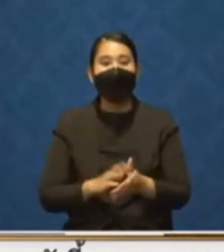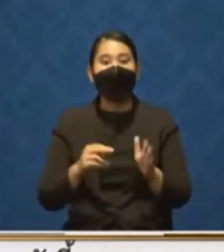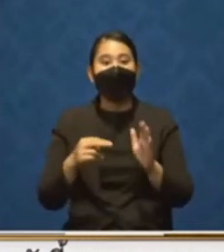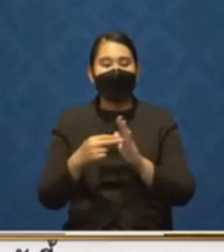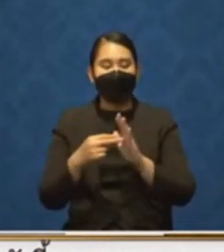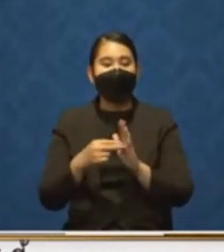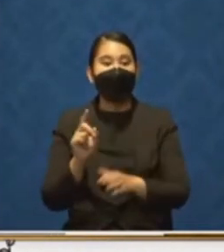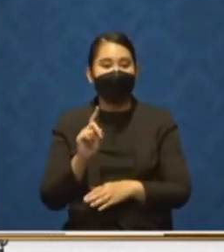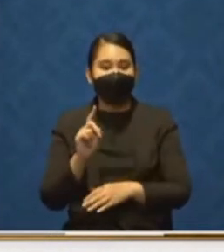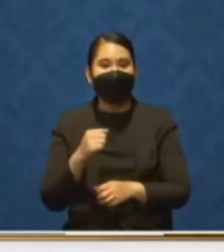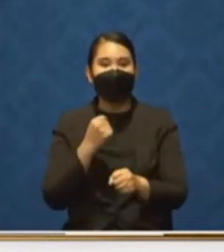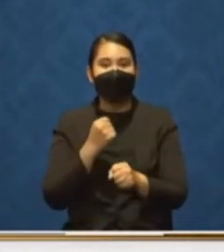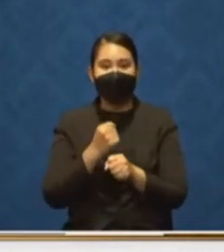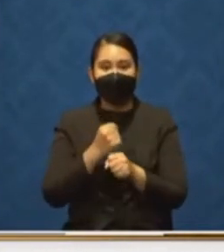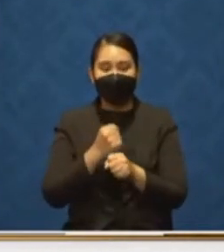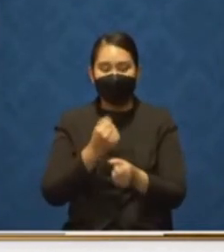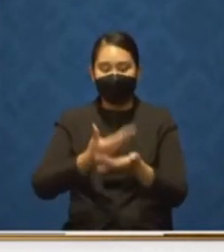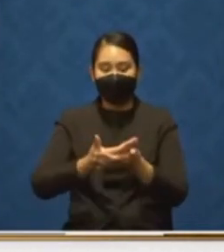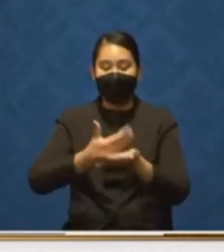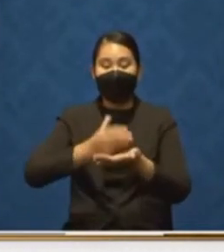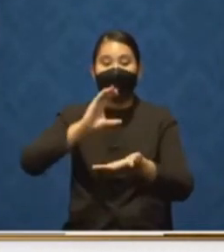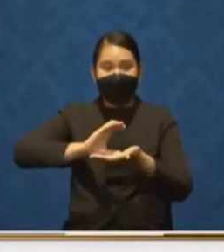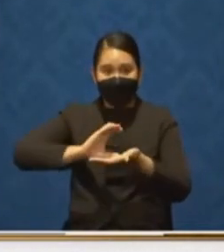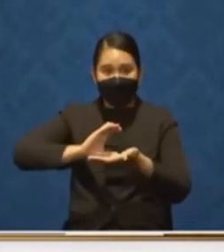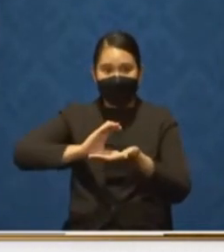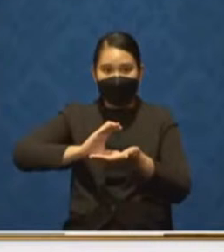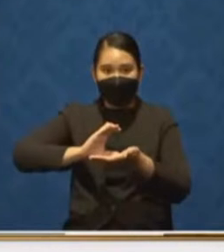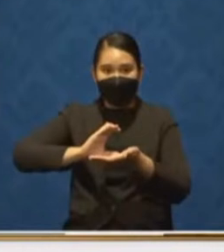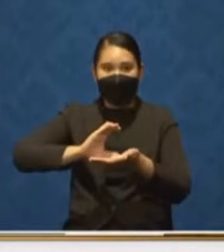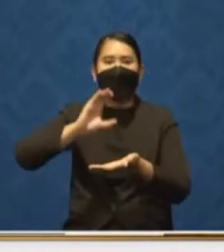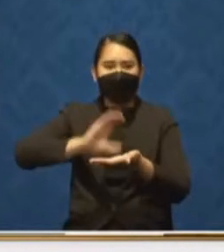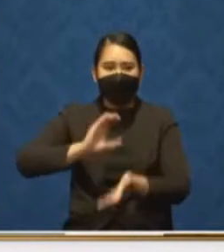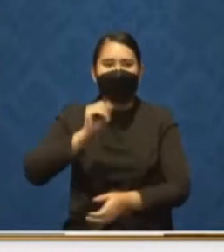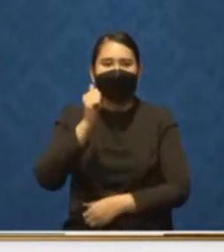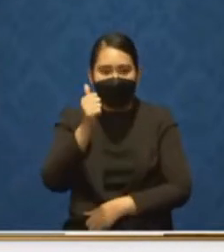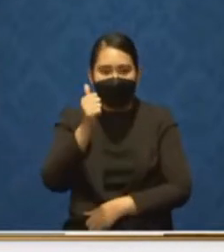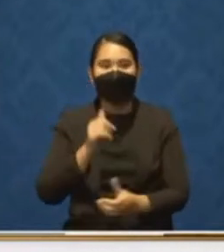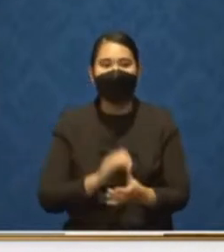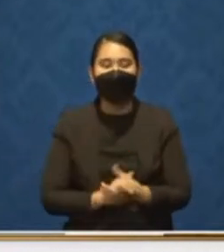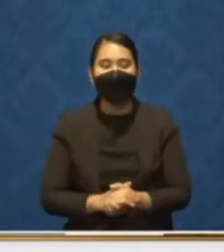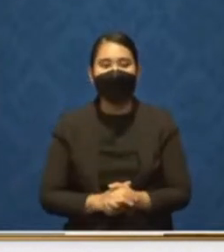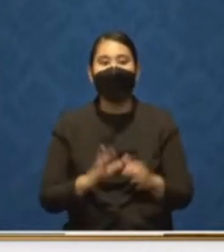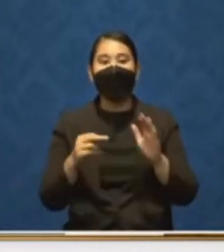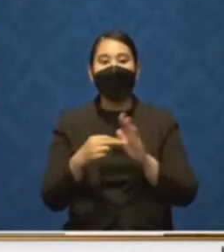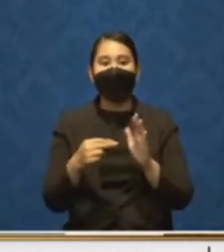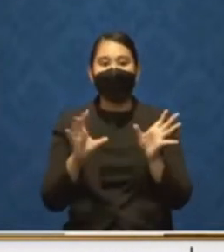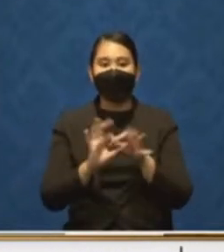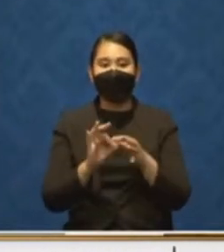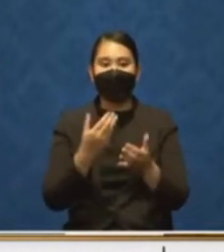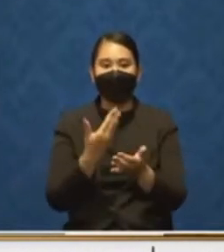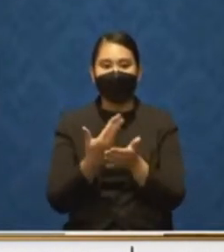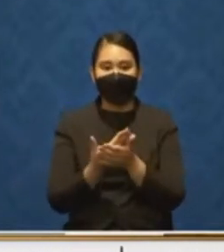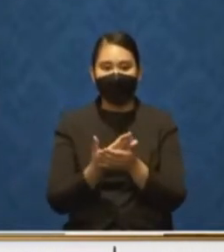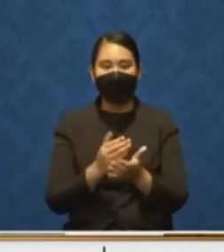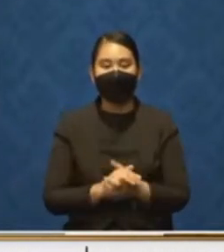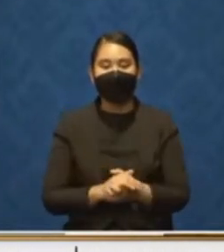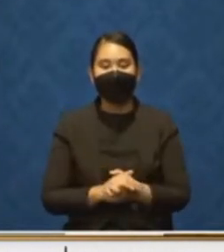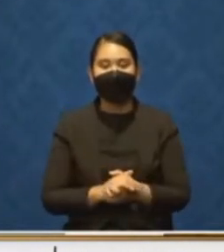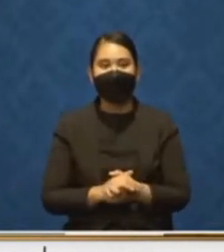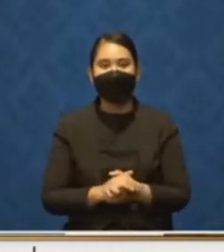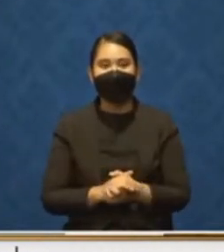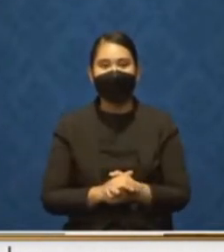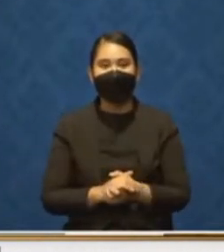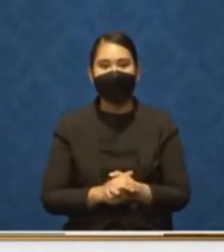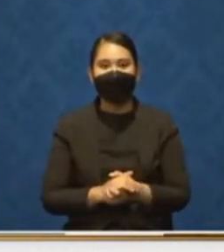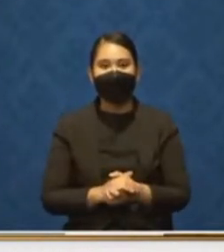แล้วว่าก็สามารถได้ใช้เงินงบกลางได้ในเวลาในเรื่องที่ได้นะครับเพื่อให้สายการทำงานการเงินของของ